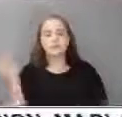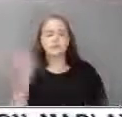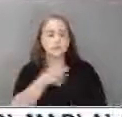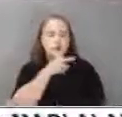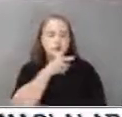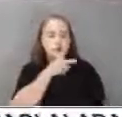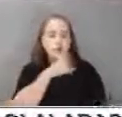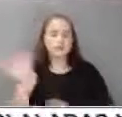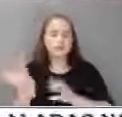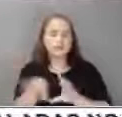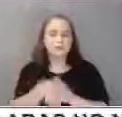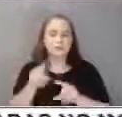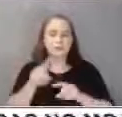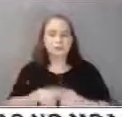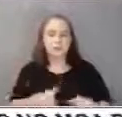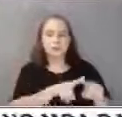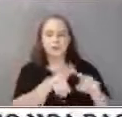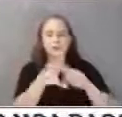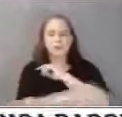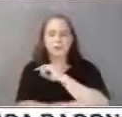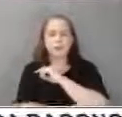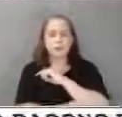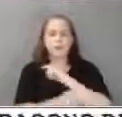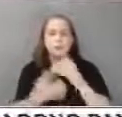yung trabaho nila. No?